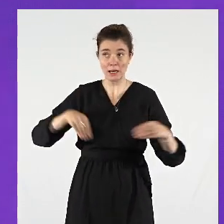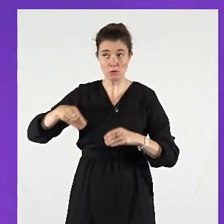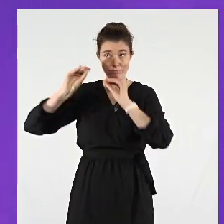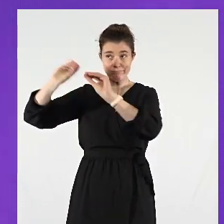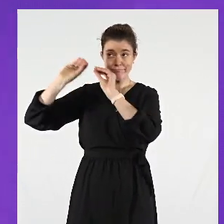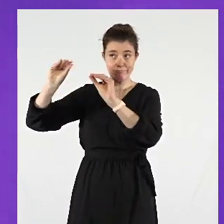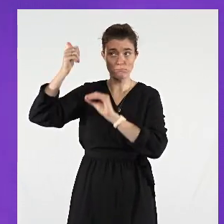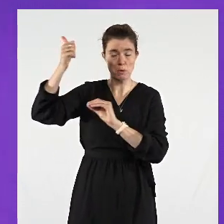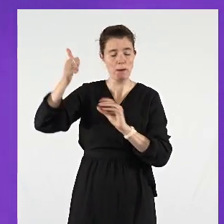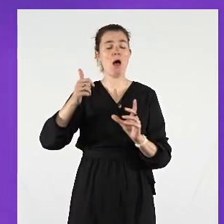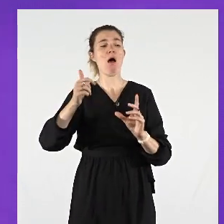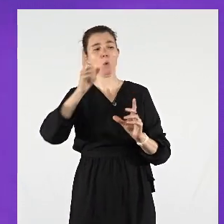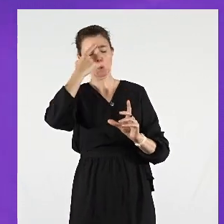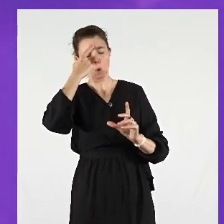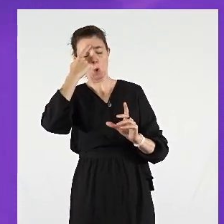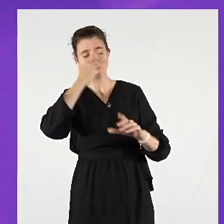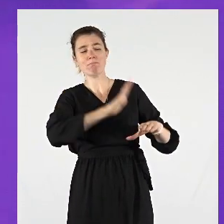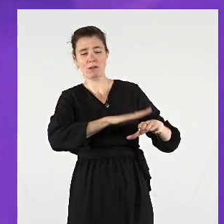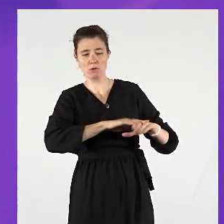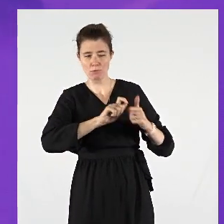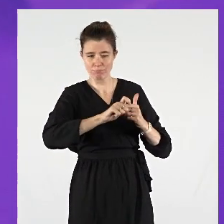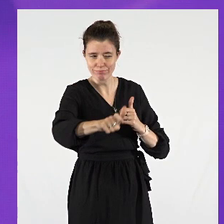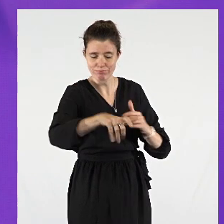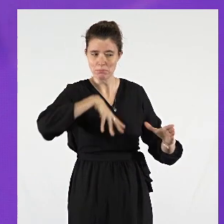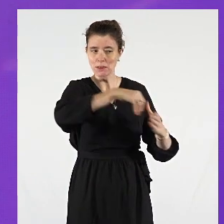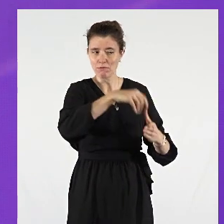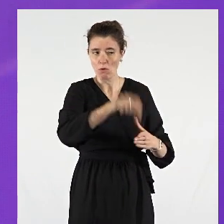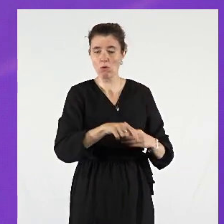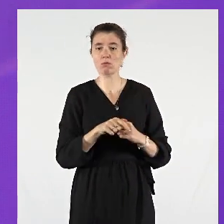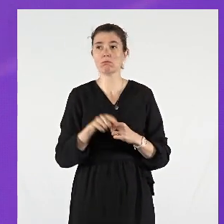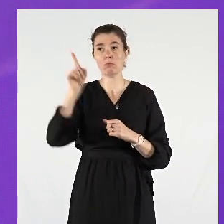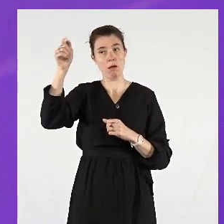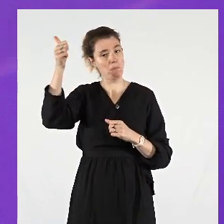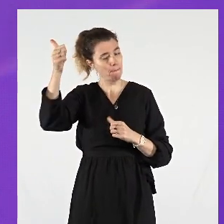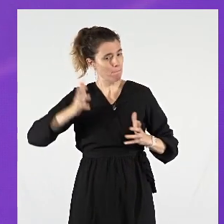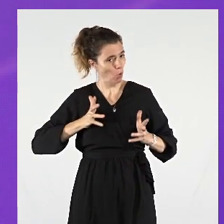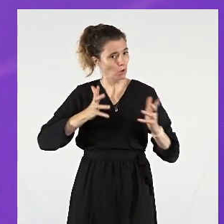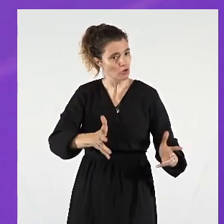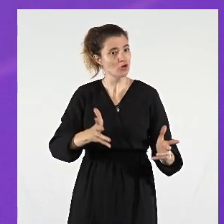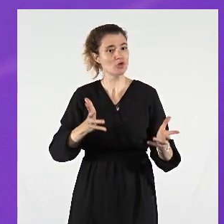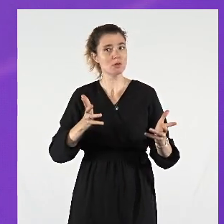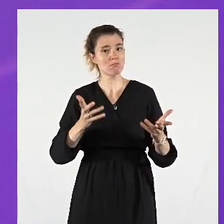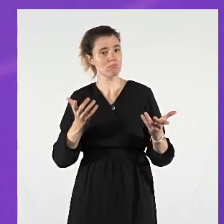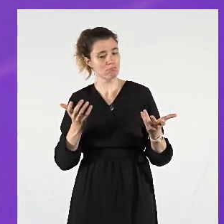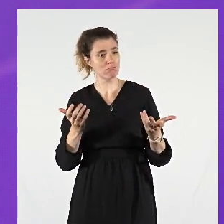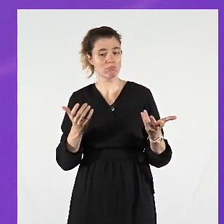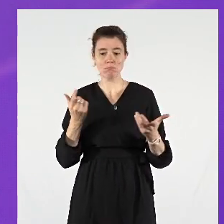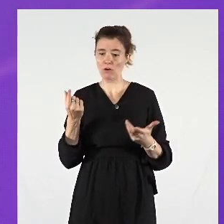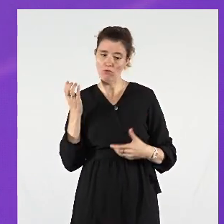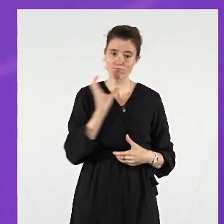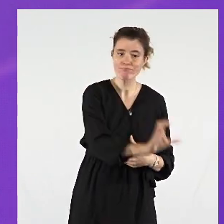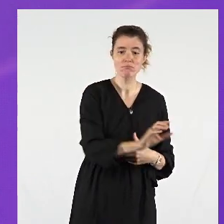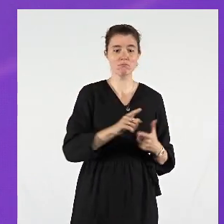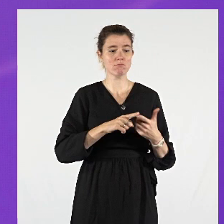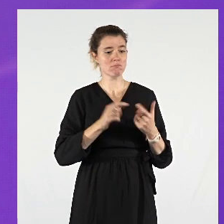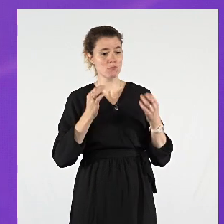totalement mobilisée dans la démarche de prévention qui va être mise en œuvre dans l'établissement et qu'elle s'engage à mettre les moyens, donc financiers, temporels,